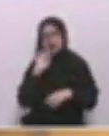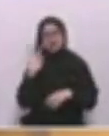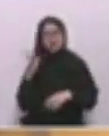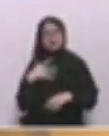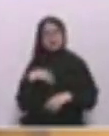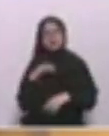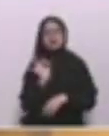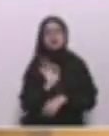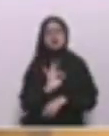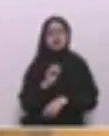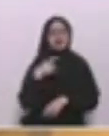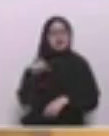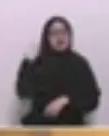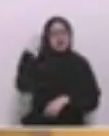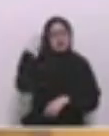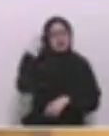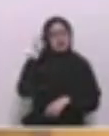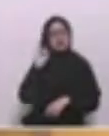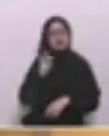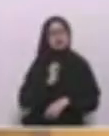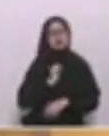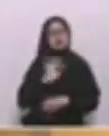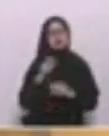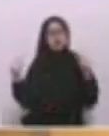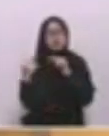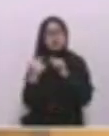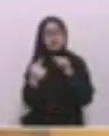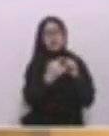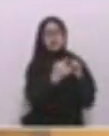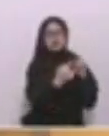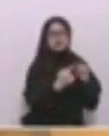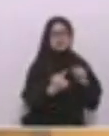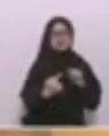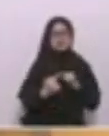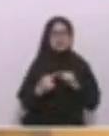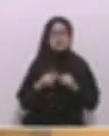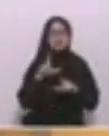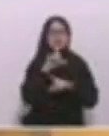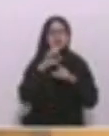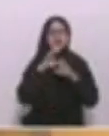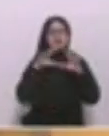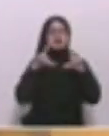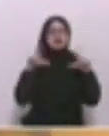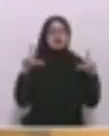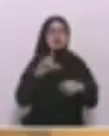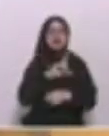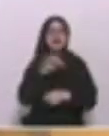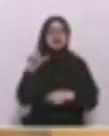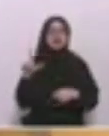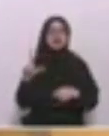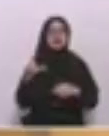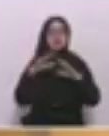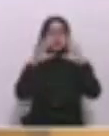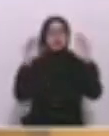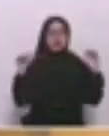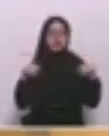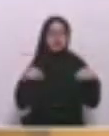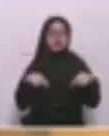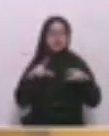ee pikirkan yaitu masalah koordinasi kita ya antara lembaga yang ada di di daerah kita maupun di